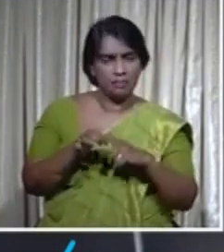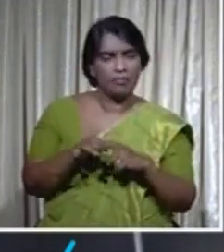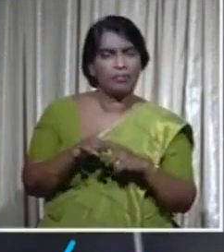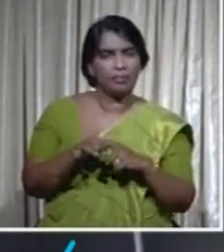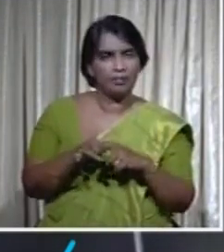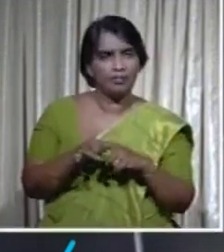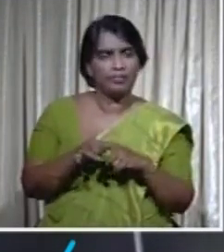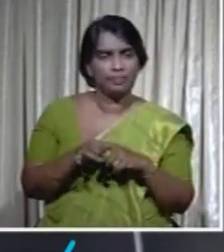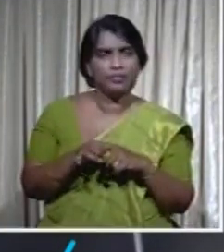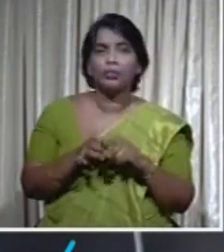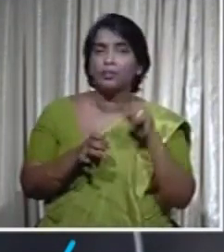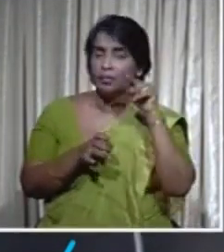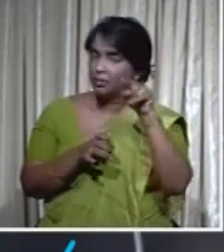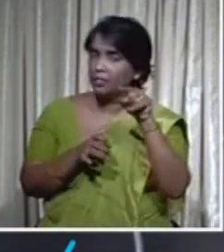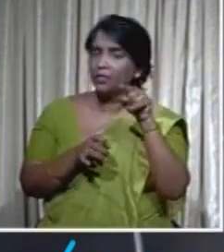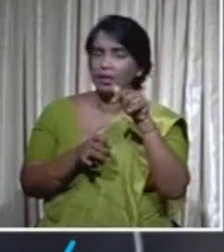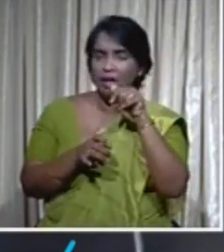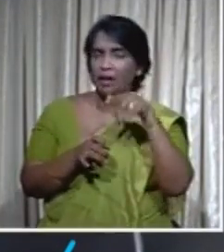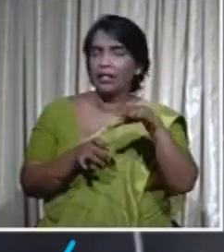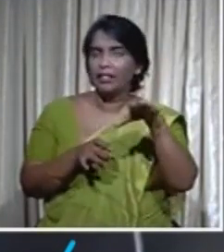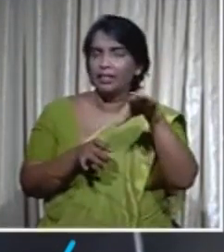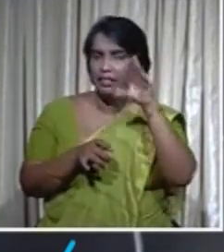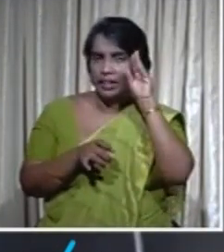அதை நீங்கள் கண்டுகொள்வதில்லை.